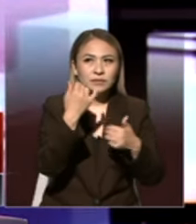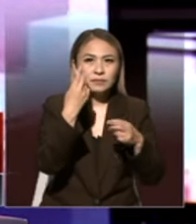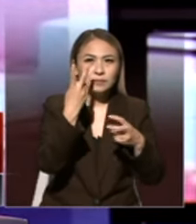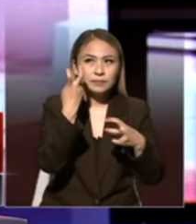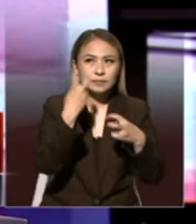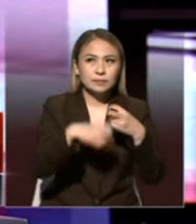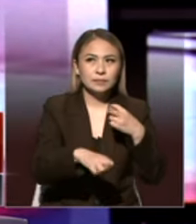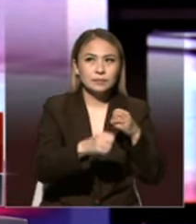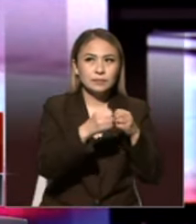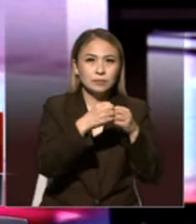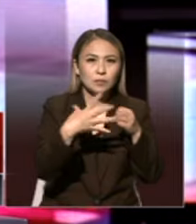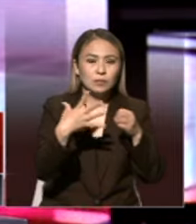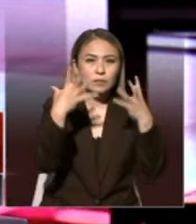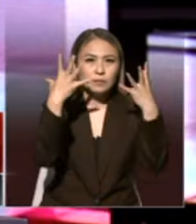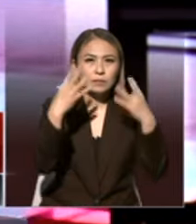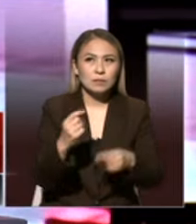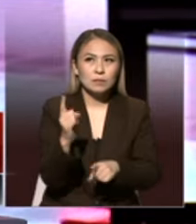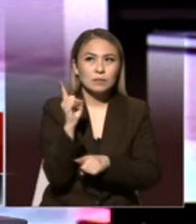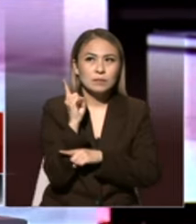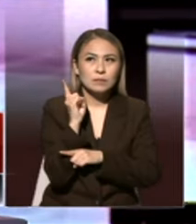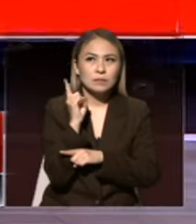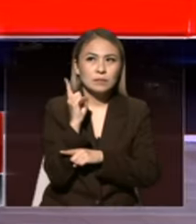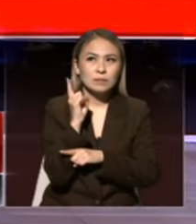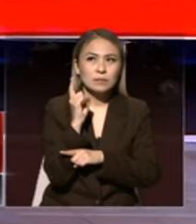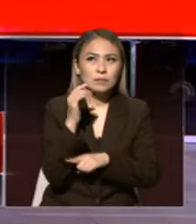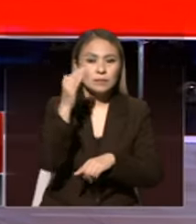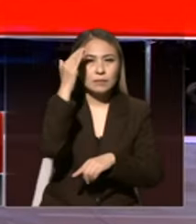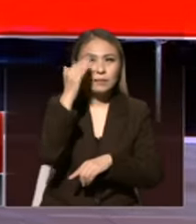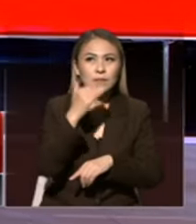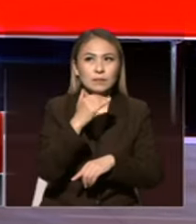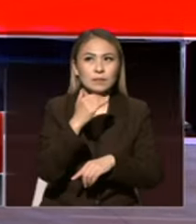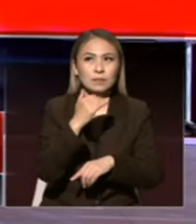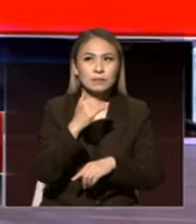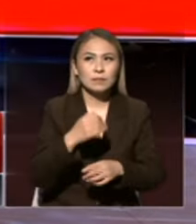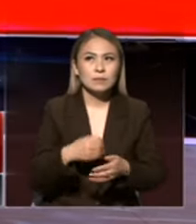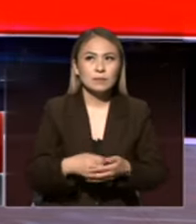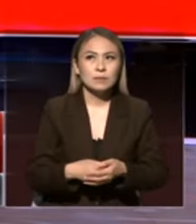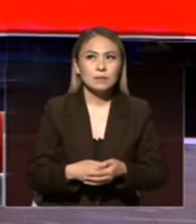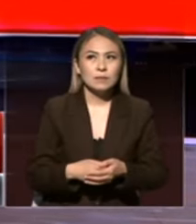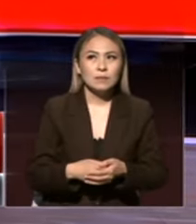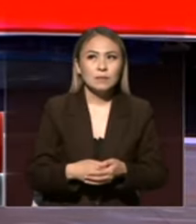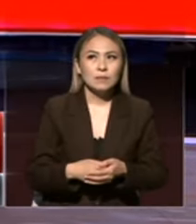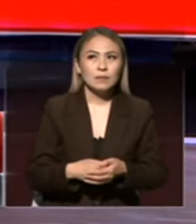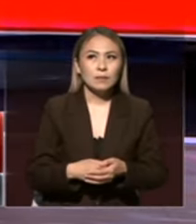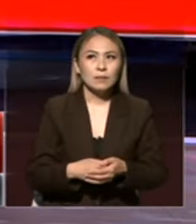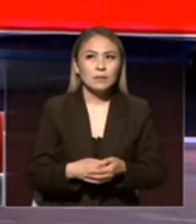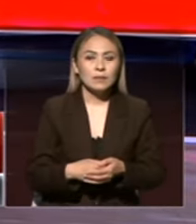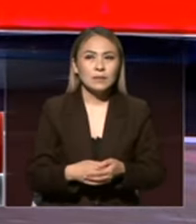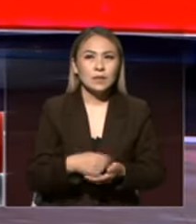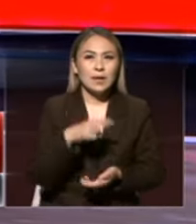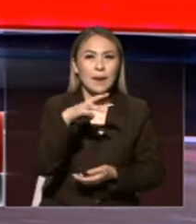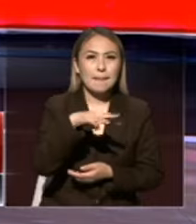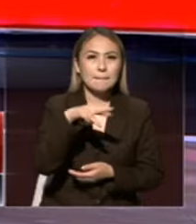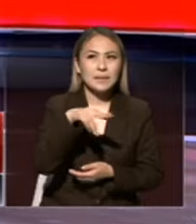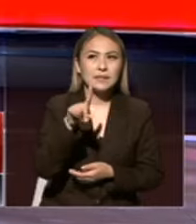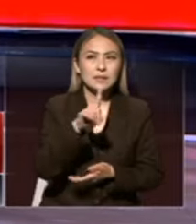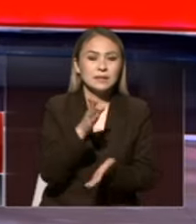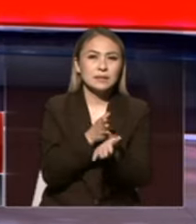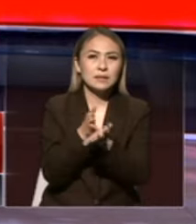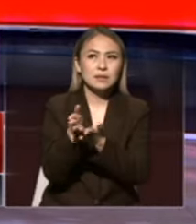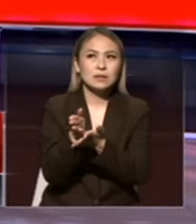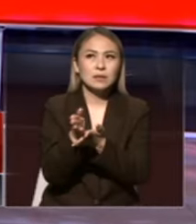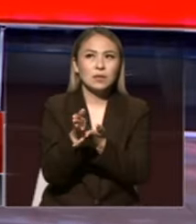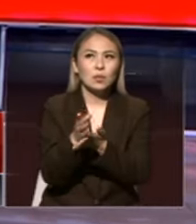сенізді 15 күнің ұстайды. Ал айтады ғой, жаздың бір күні қыстың 10 күнін асырайды деп, көрдіңіз ба? Сондықтан МТЗ деген біз неге жүгіреміз?